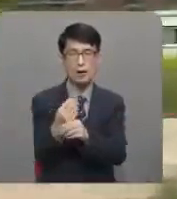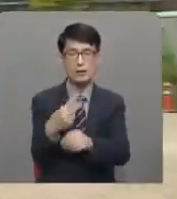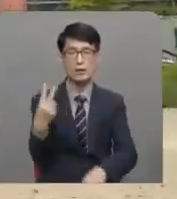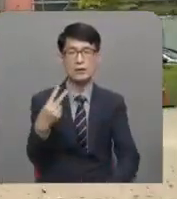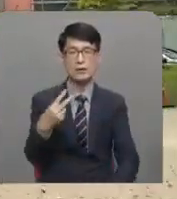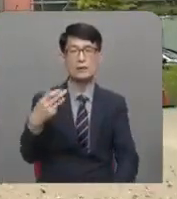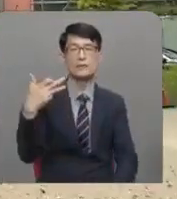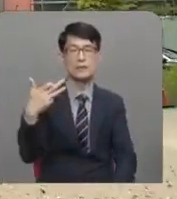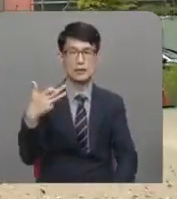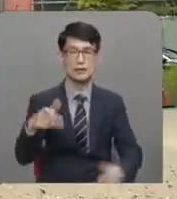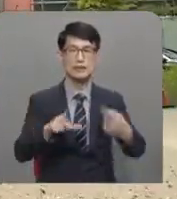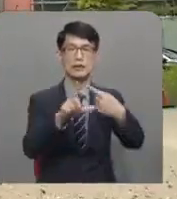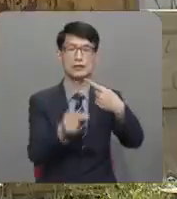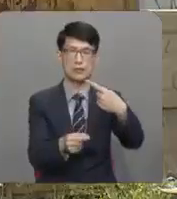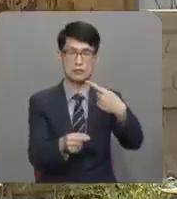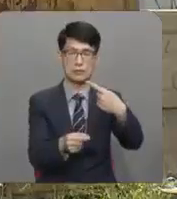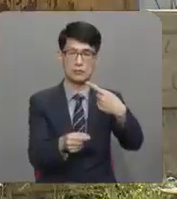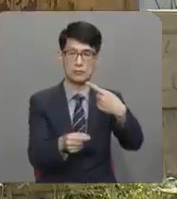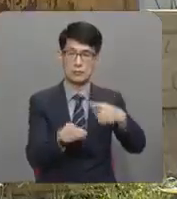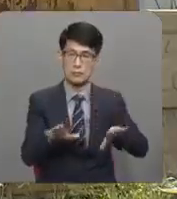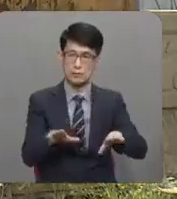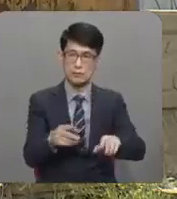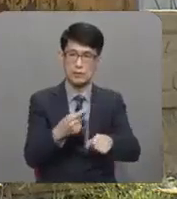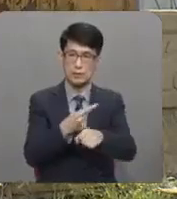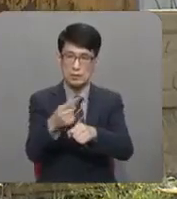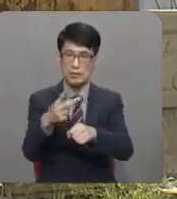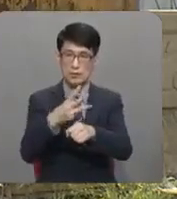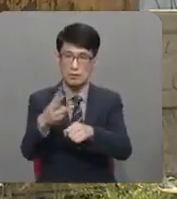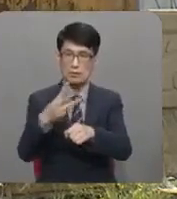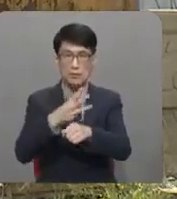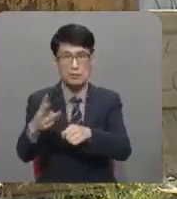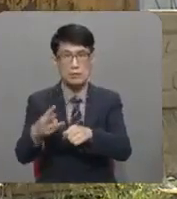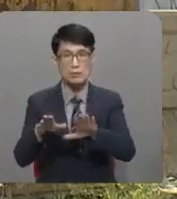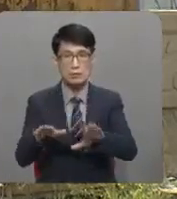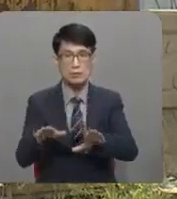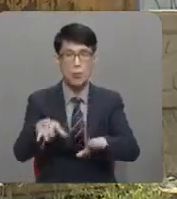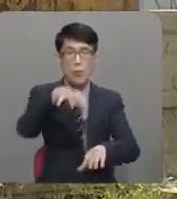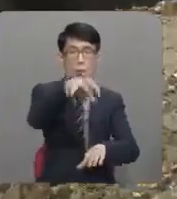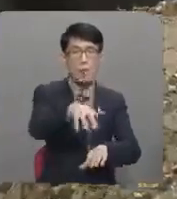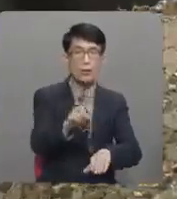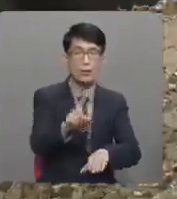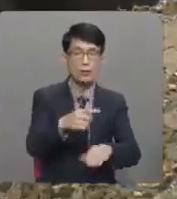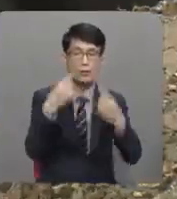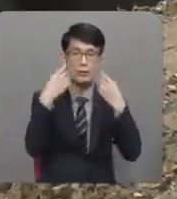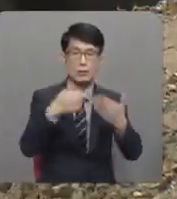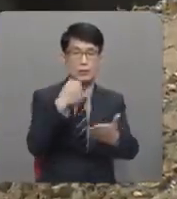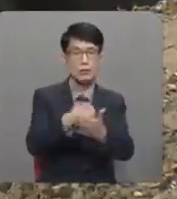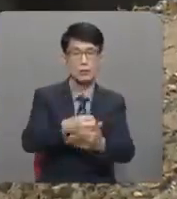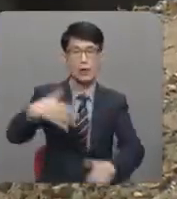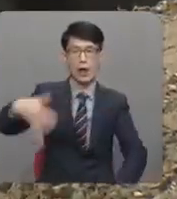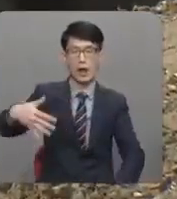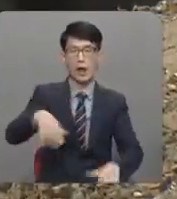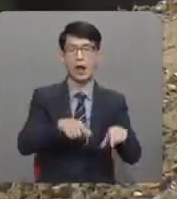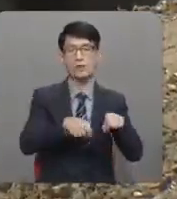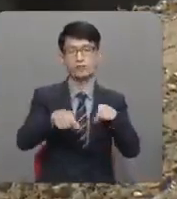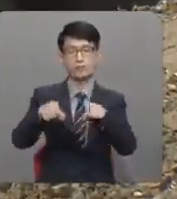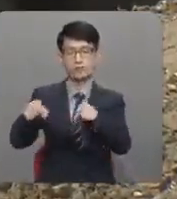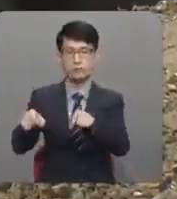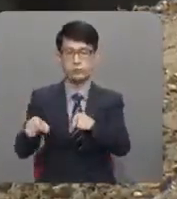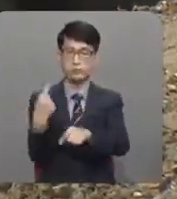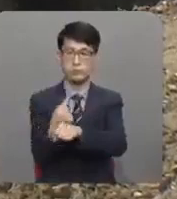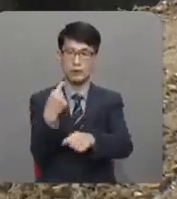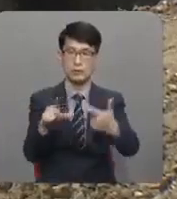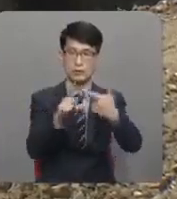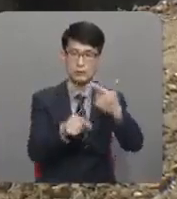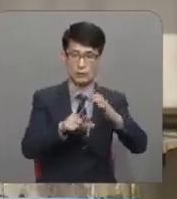1월입니다 하지만 3년이 지난 지금까지 이주단지 장소도 확정되지 않았습니다 지난해 6월에는